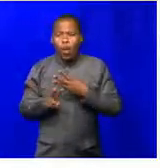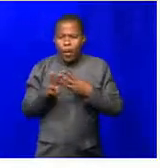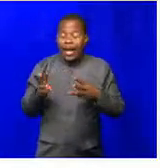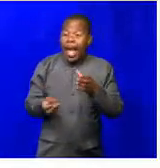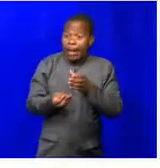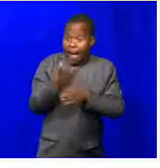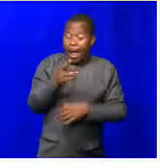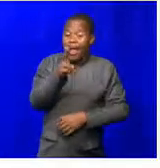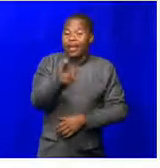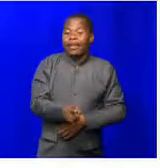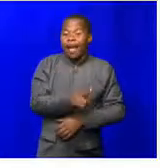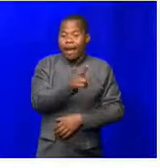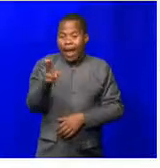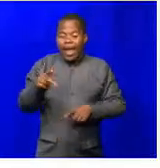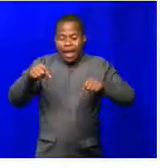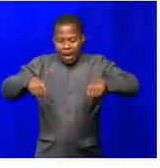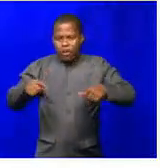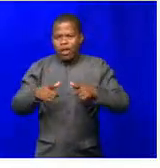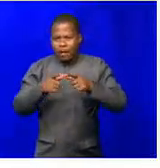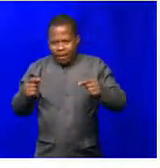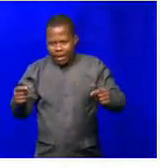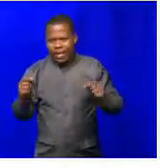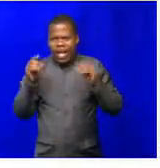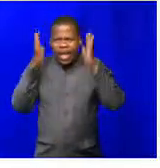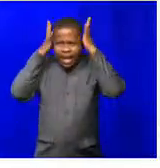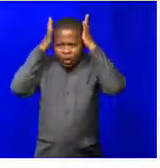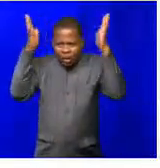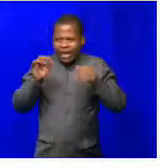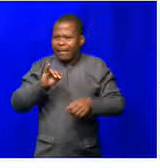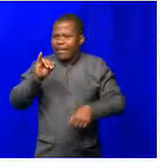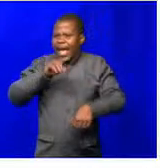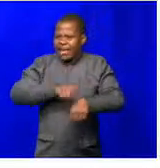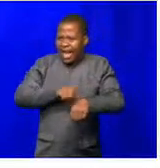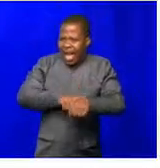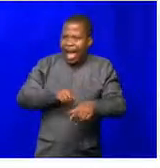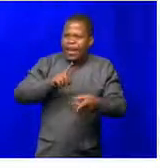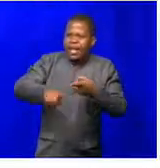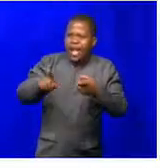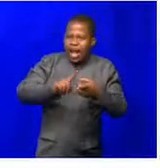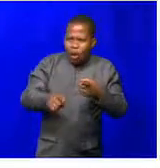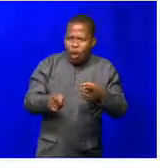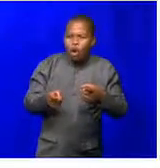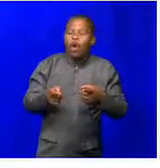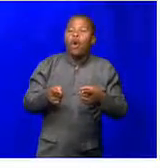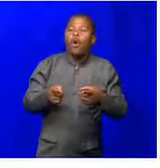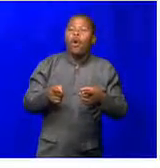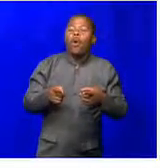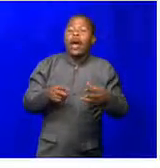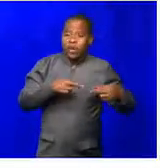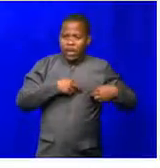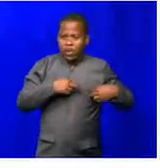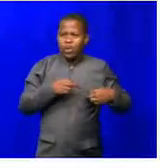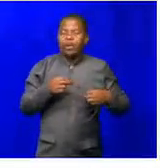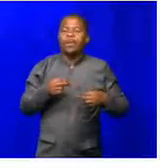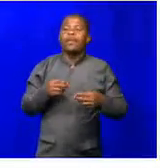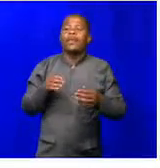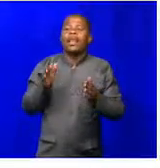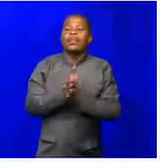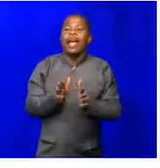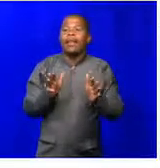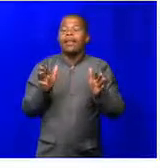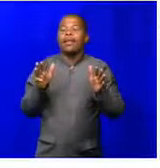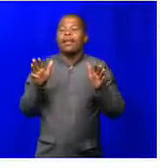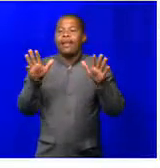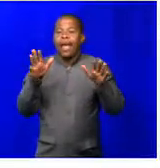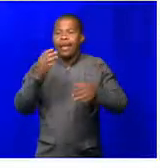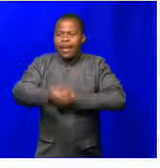ngelisonvo. Live leSwatini libambele imidlalo kokuqala ngemuva kweminyaka lemashumi lamabili nemfica. Lo mdlalo emkhathini